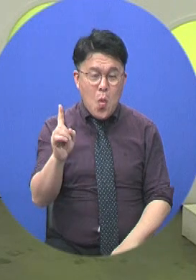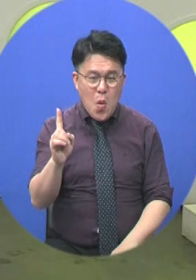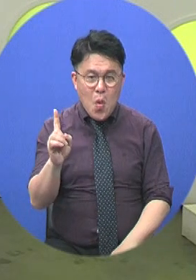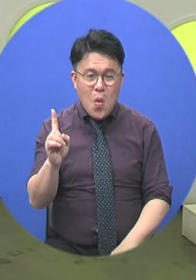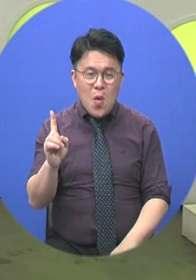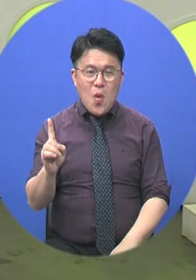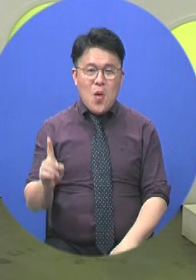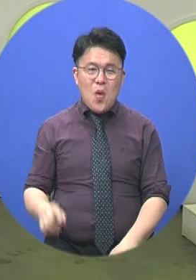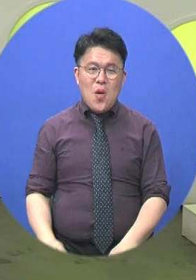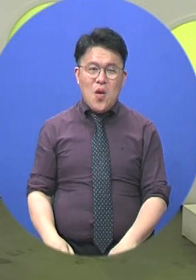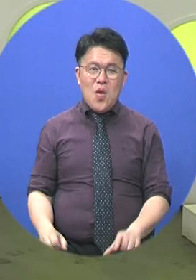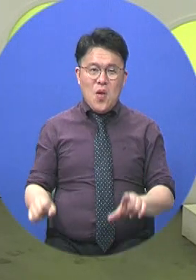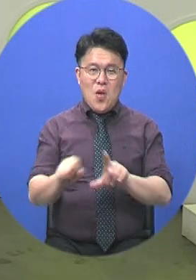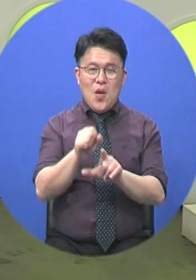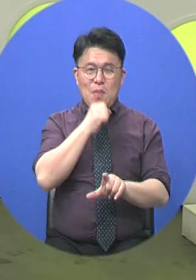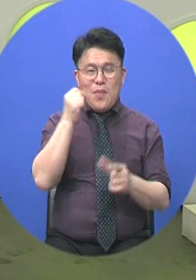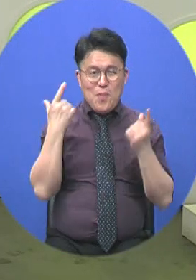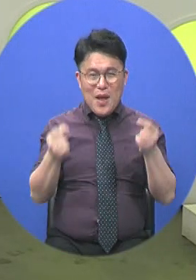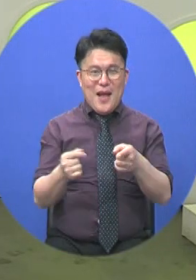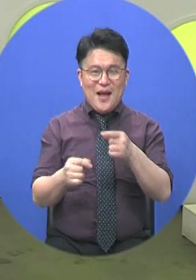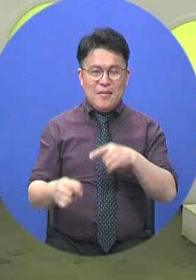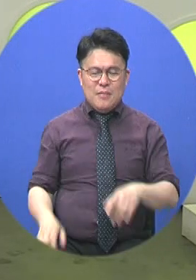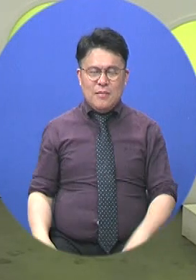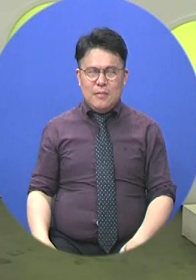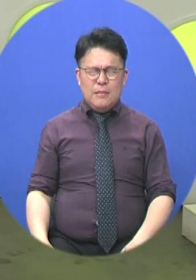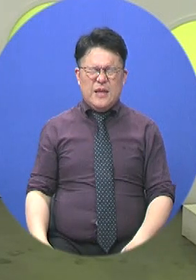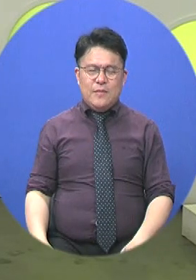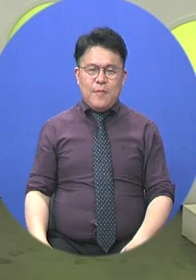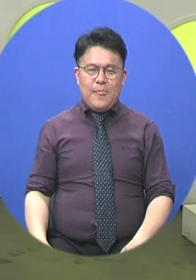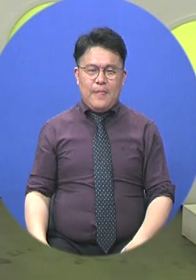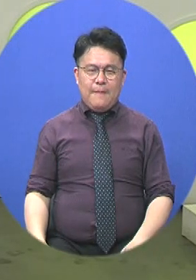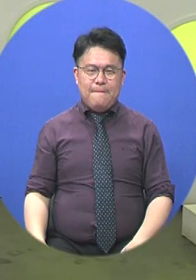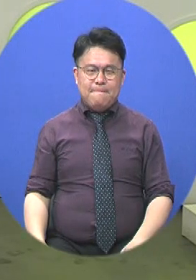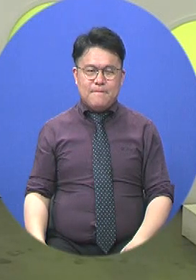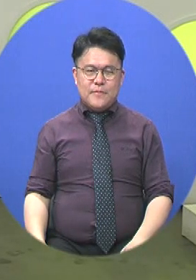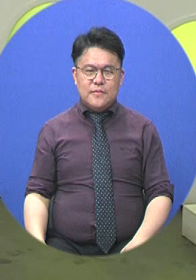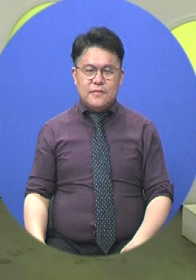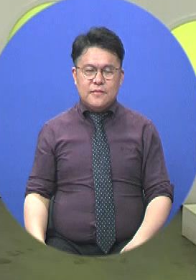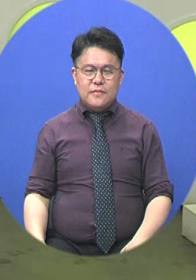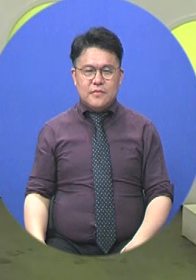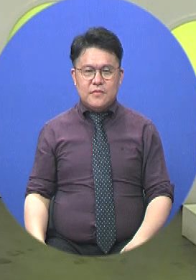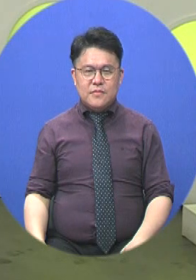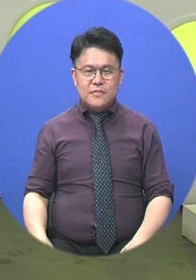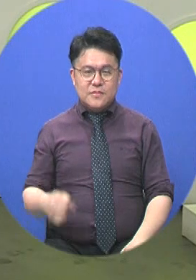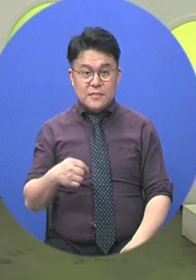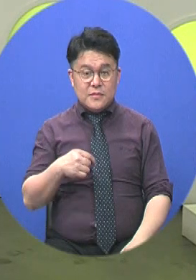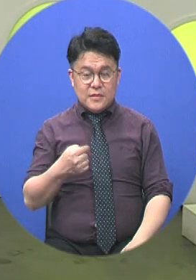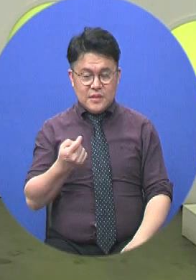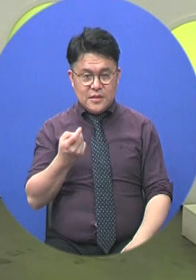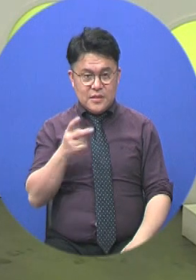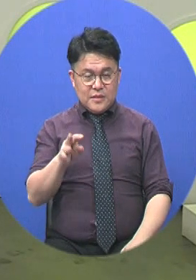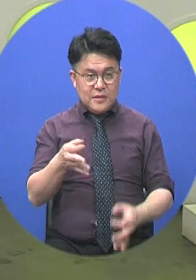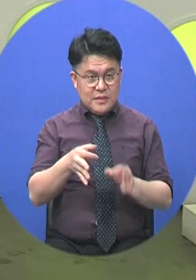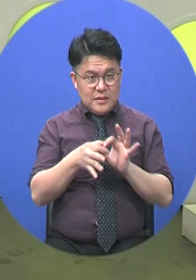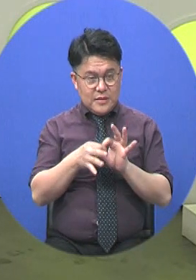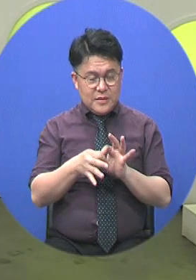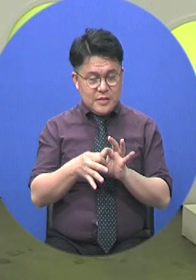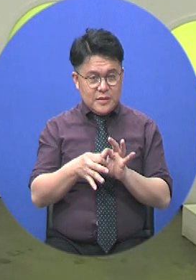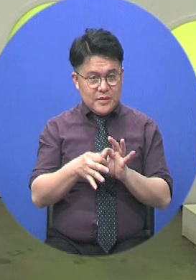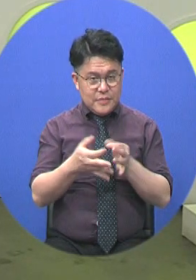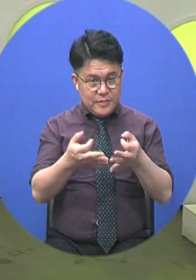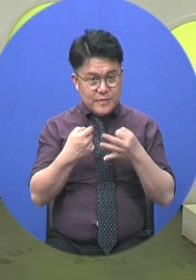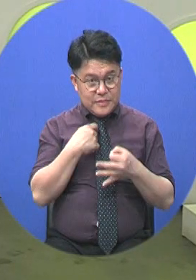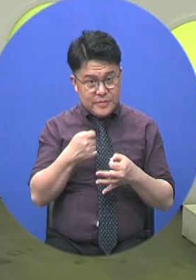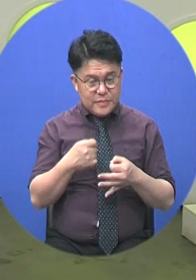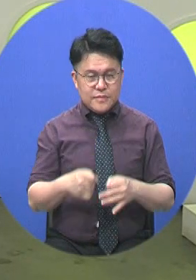주택복권이 당첨이 되셨는지. 네. 저희 방송을 꾸준히 봐오시긴 하셨나요? 아니면 누가 예.